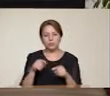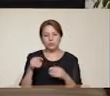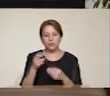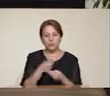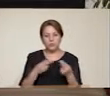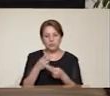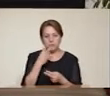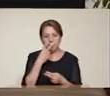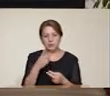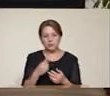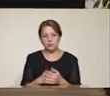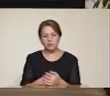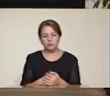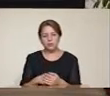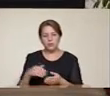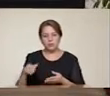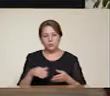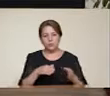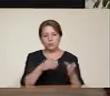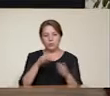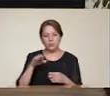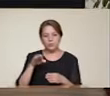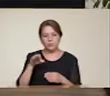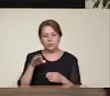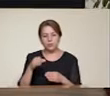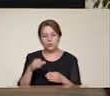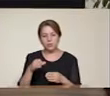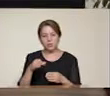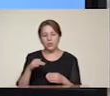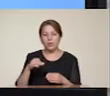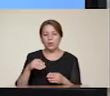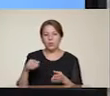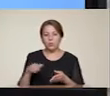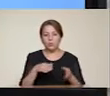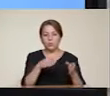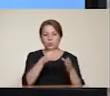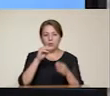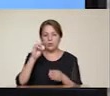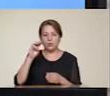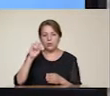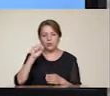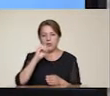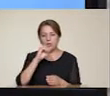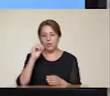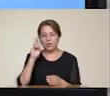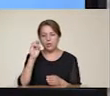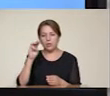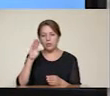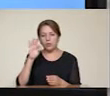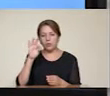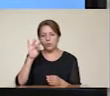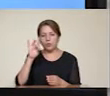e'tibor beradigan bo'lsak, yo'l mashinaning yurgan yo'li, mana shu trayektoriya chizgan chizig'i bu yo'l